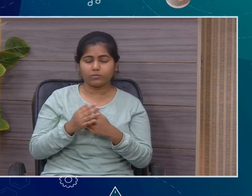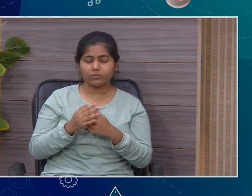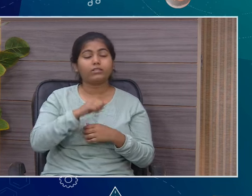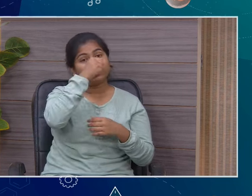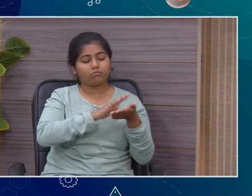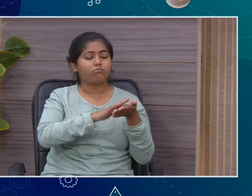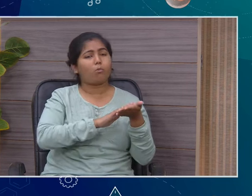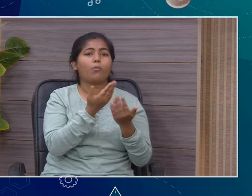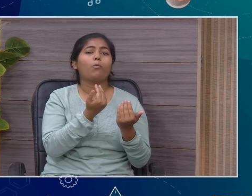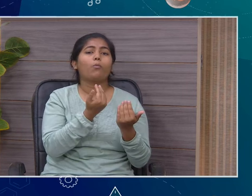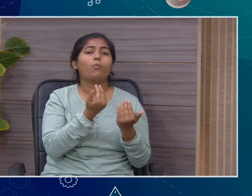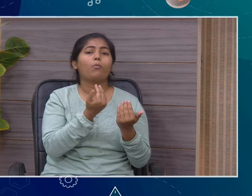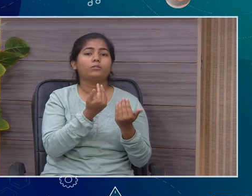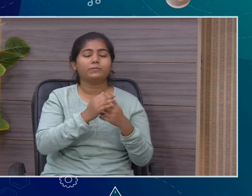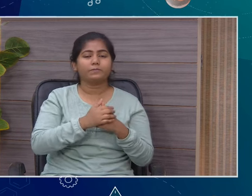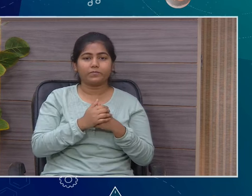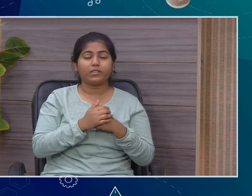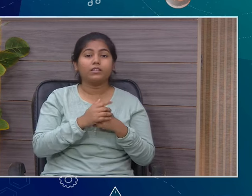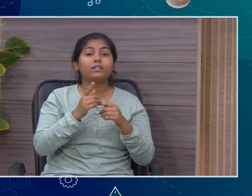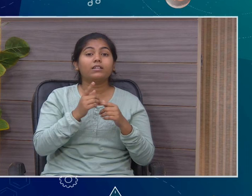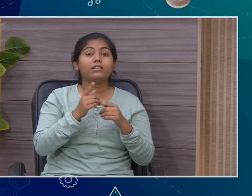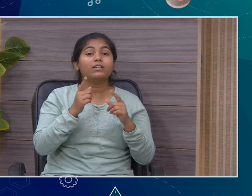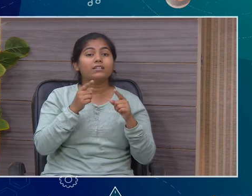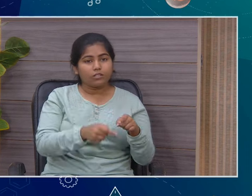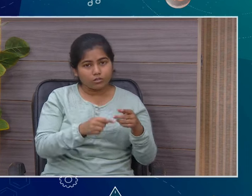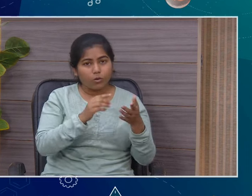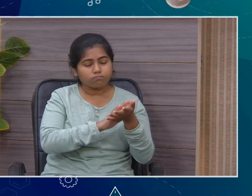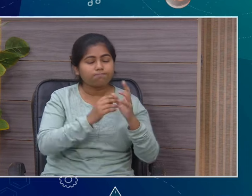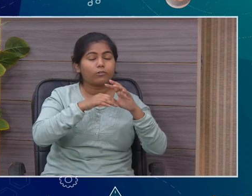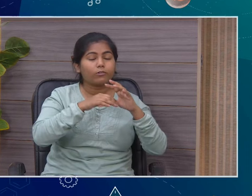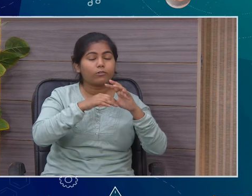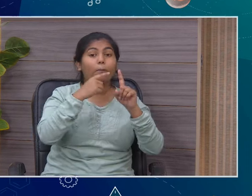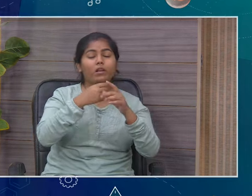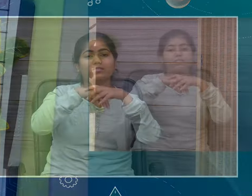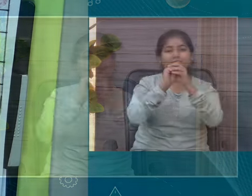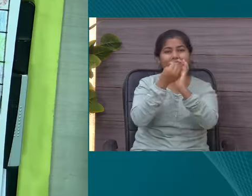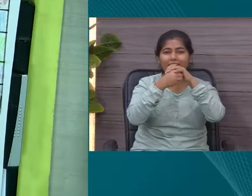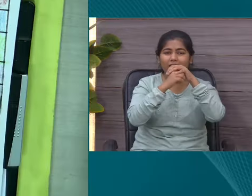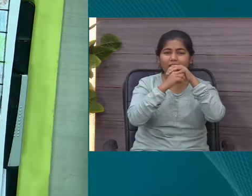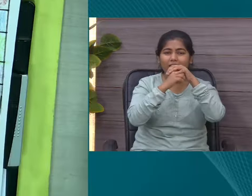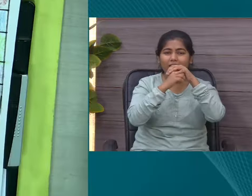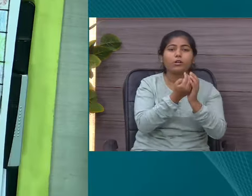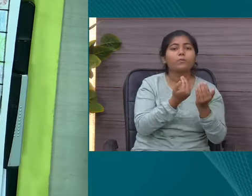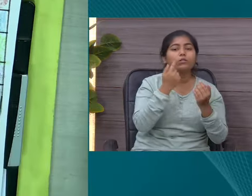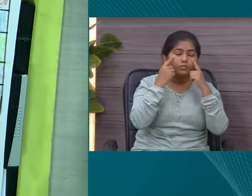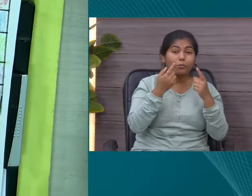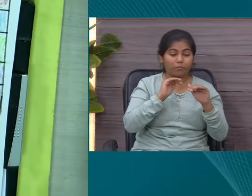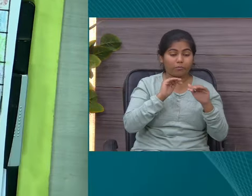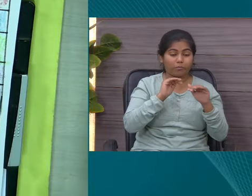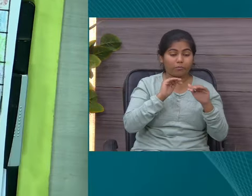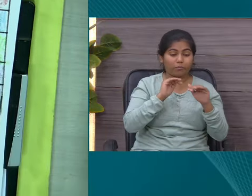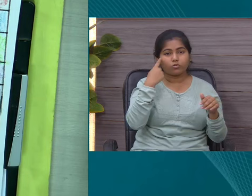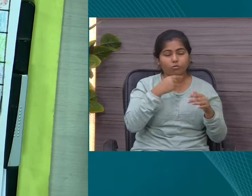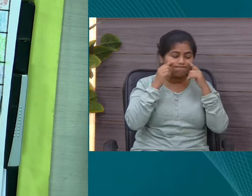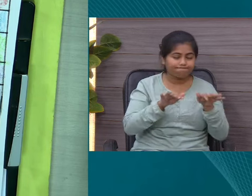सर, इसको हम ब्रेल में बना सकते हैं, हम इसको टैक्टाइल भी बना सकते हैं ताकि जो बच्चे दृष्टि बाधित हैं वो इसको छूकर महसूस